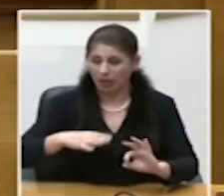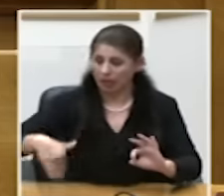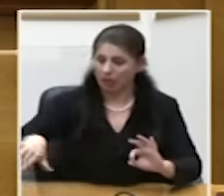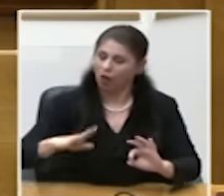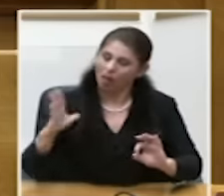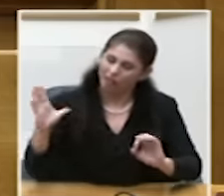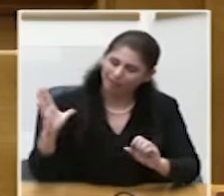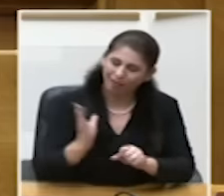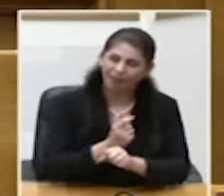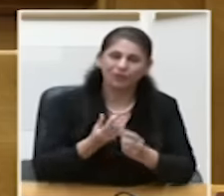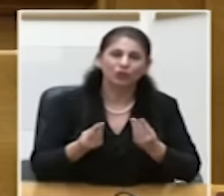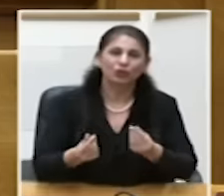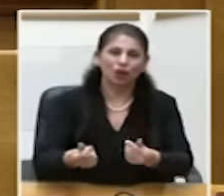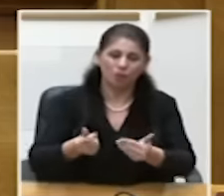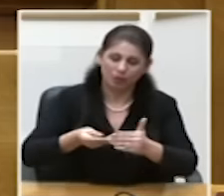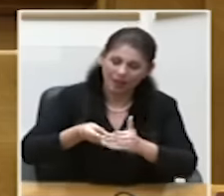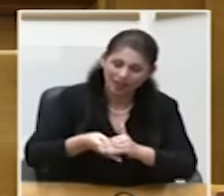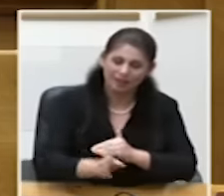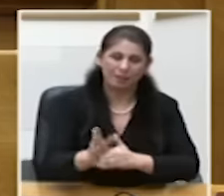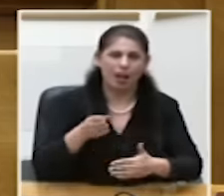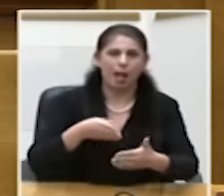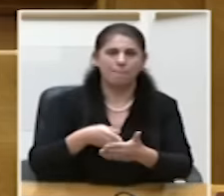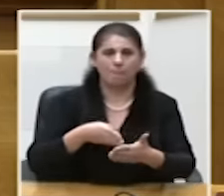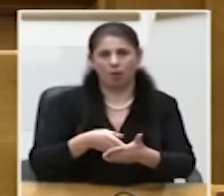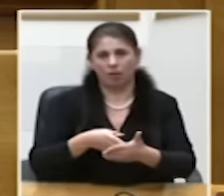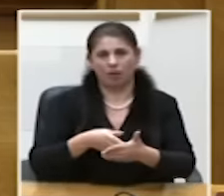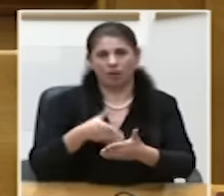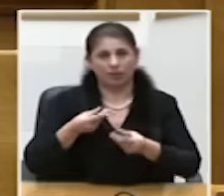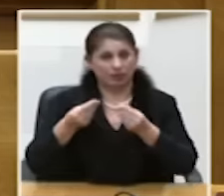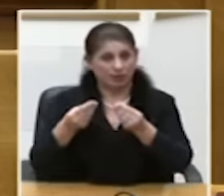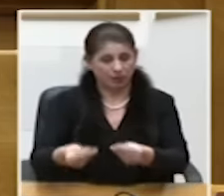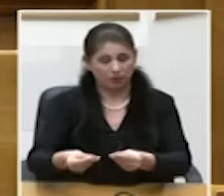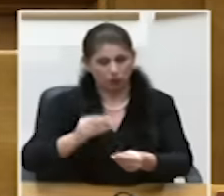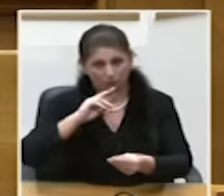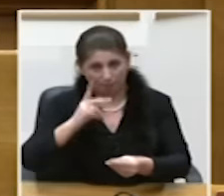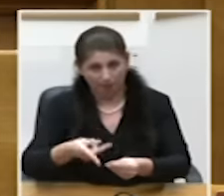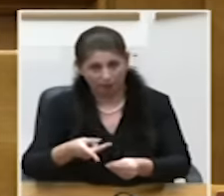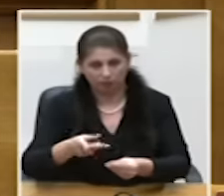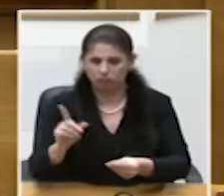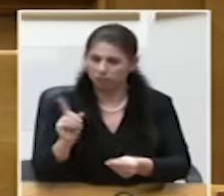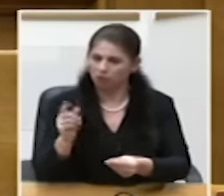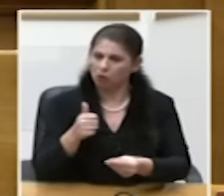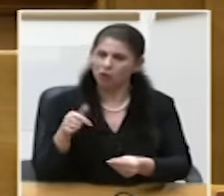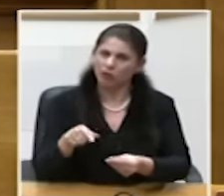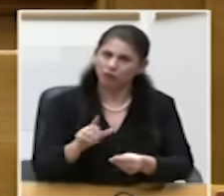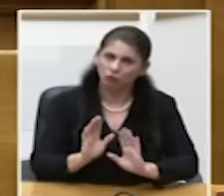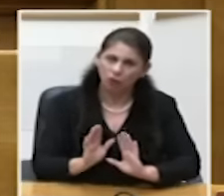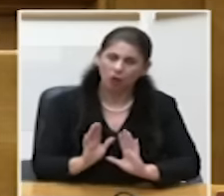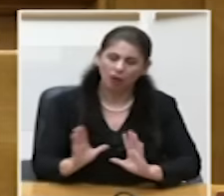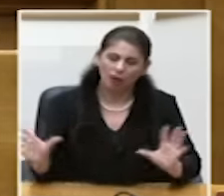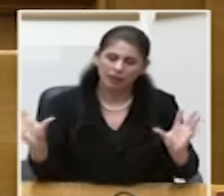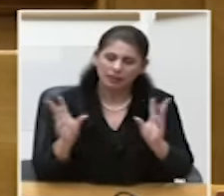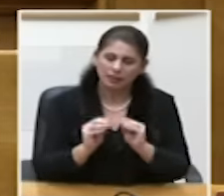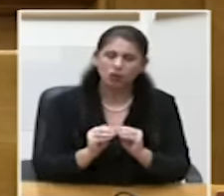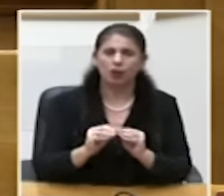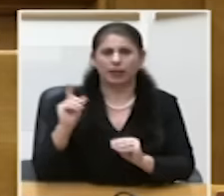ξεπεράσει όλα τα εμπόδια που βάζετε και θα σας δώσει απάντηση, όχι μόνο γι' αυτό, αλλά συνολικά για την πολιτική